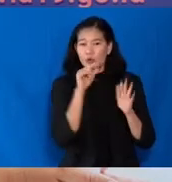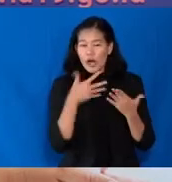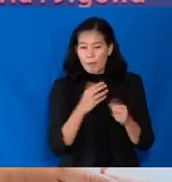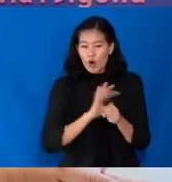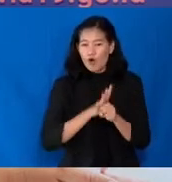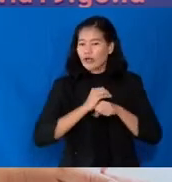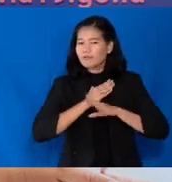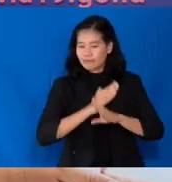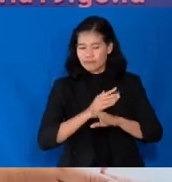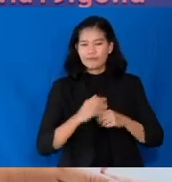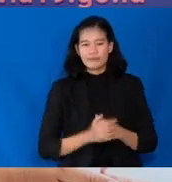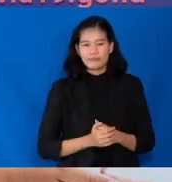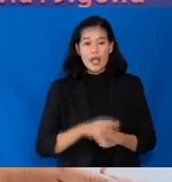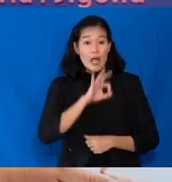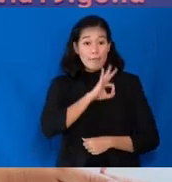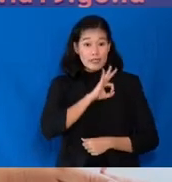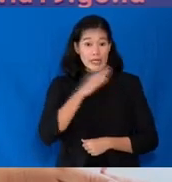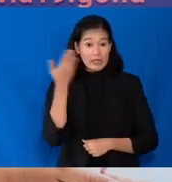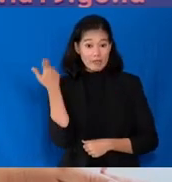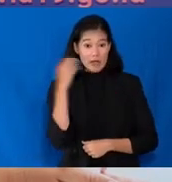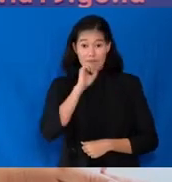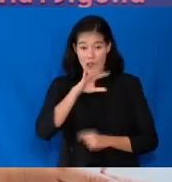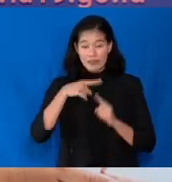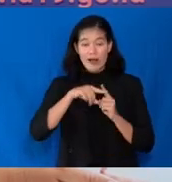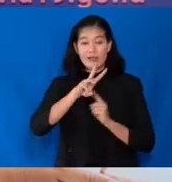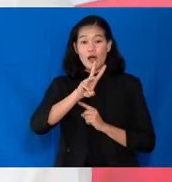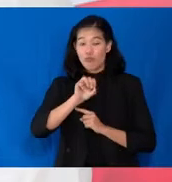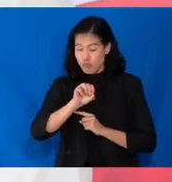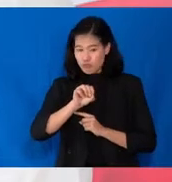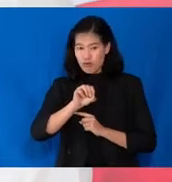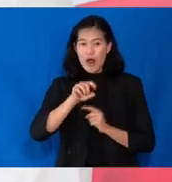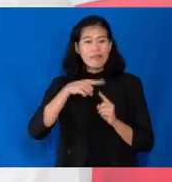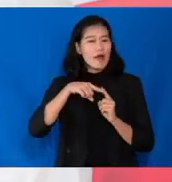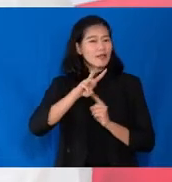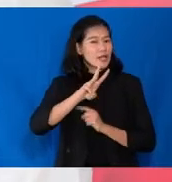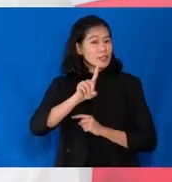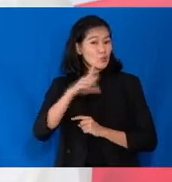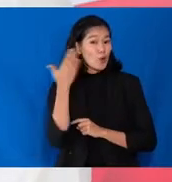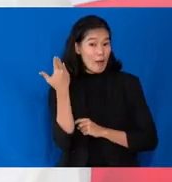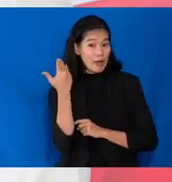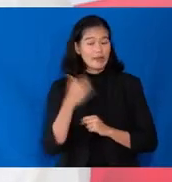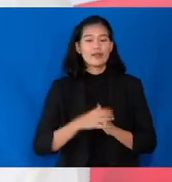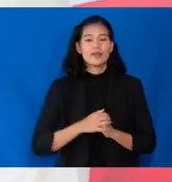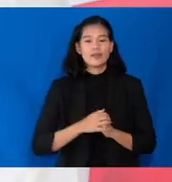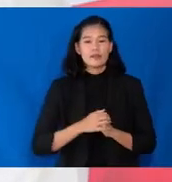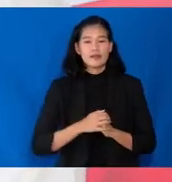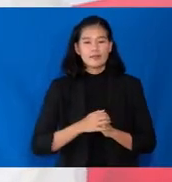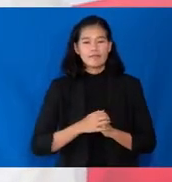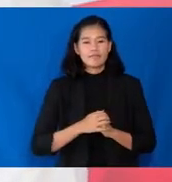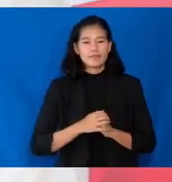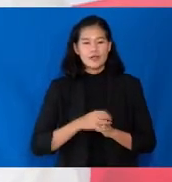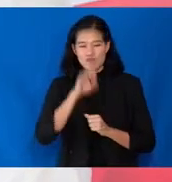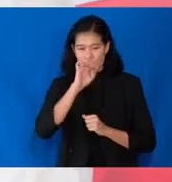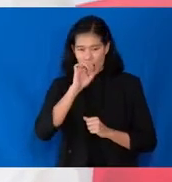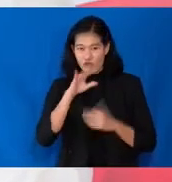sebagaimana yang telah disampaikan oleh Bapak Presiden tanggal 30 tanggal 31 Mar tanggal 31